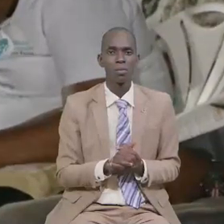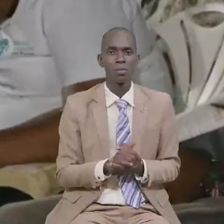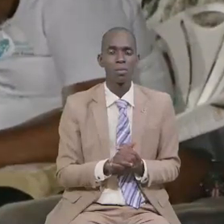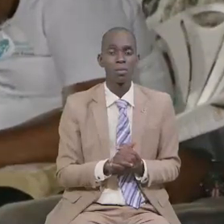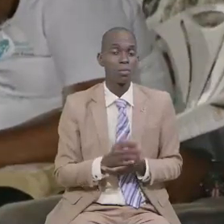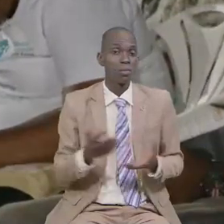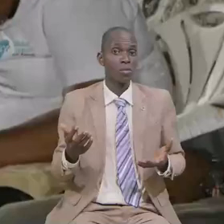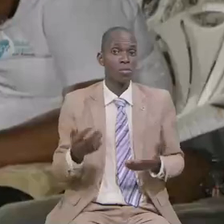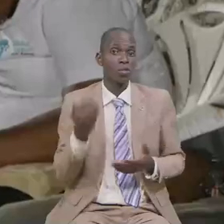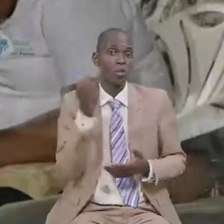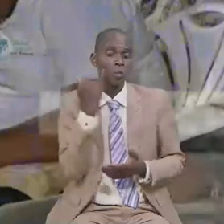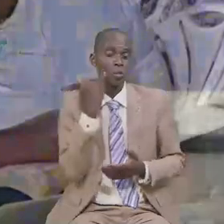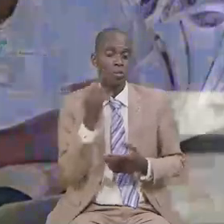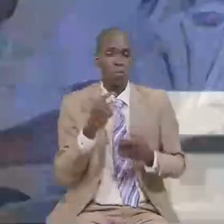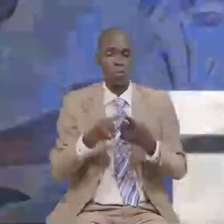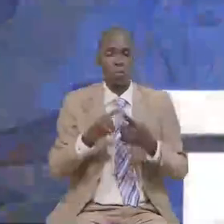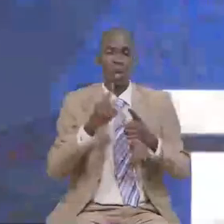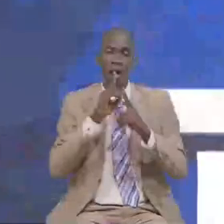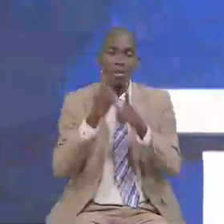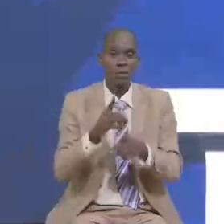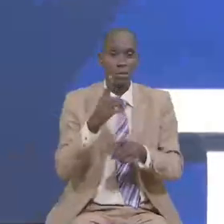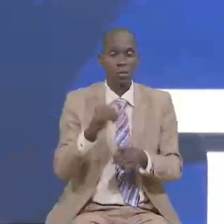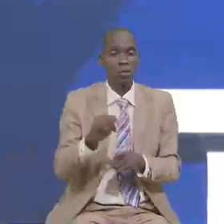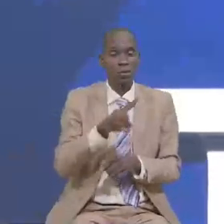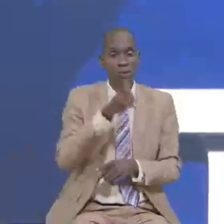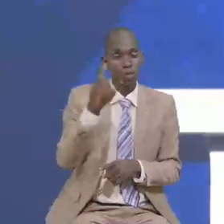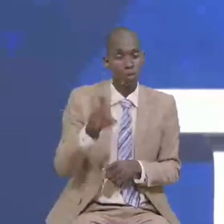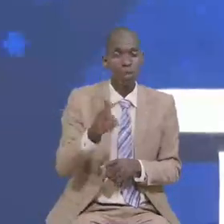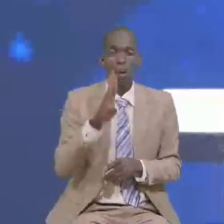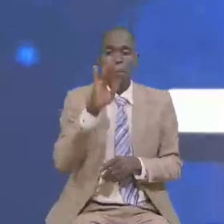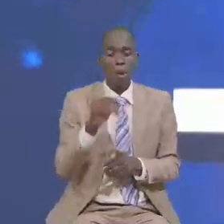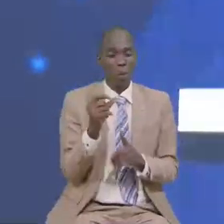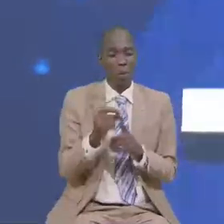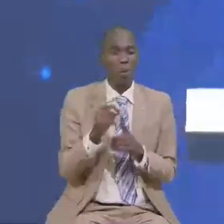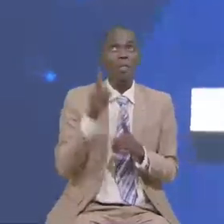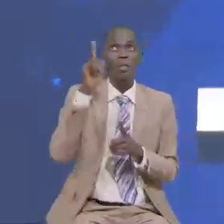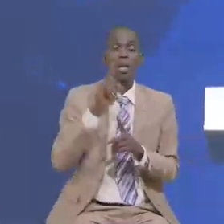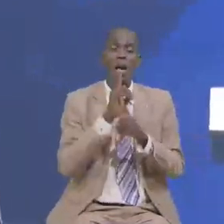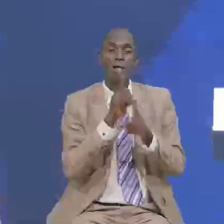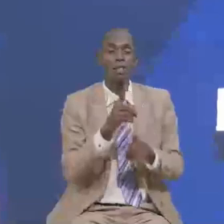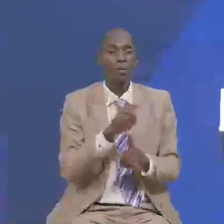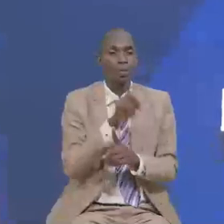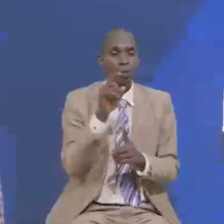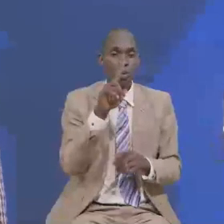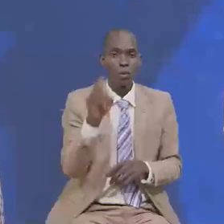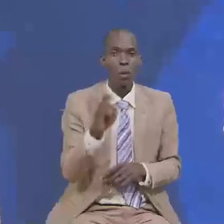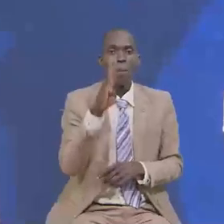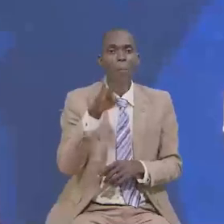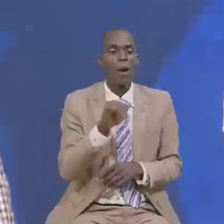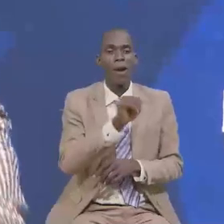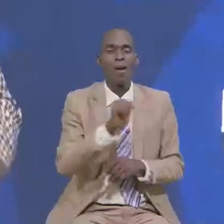Au lieu de répondre à la question, par la parole, il a